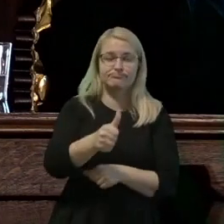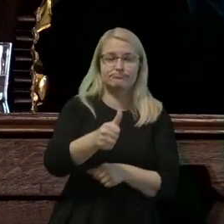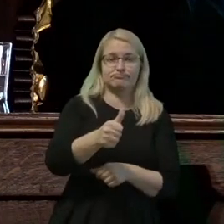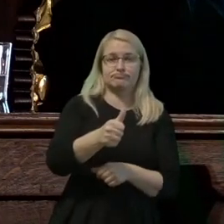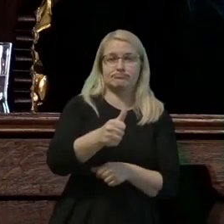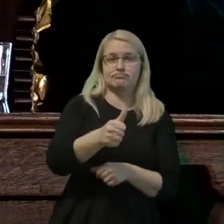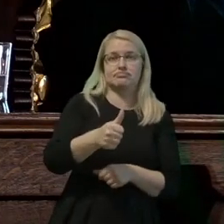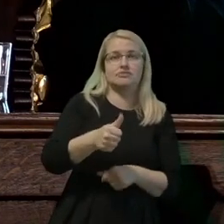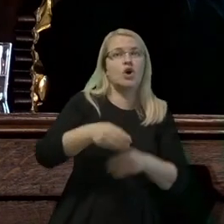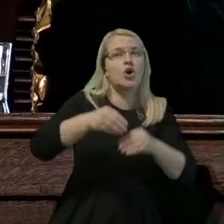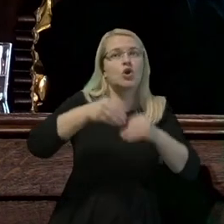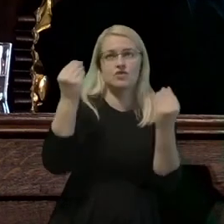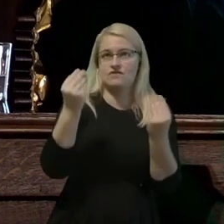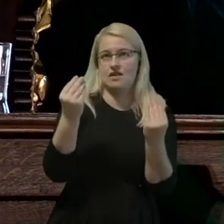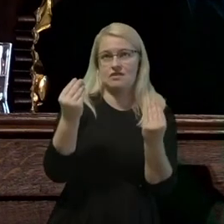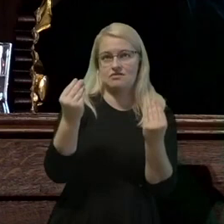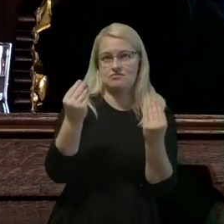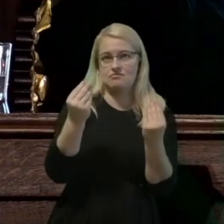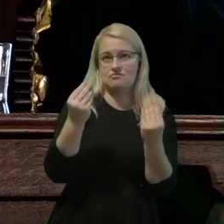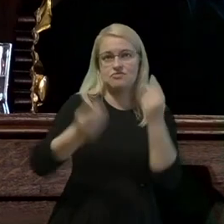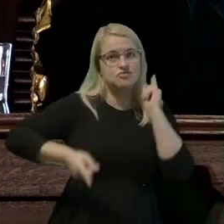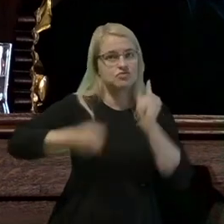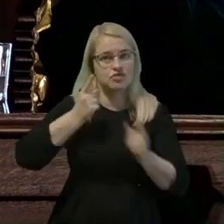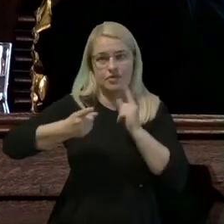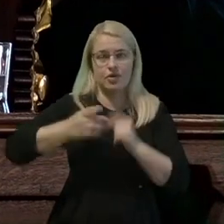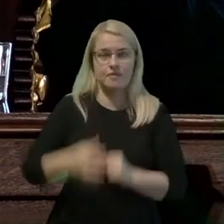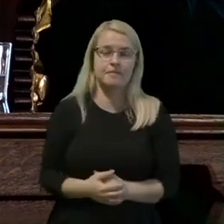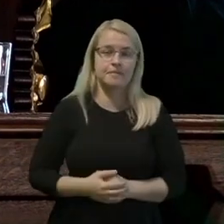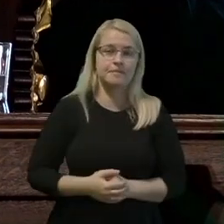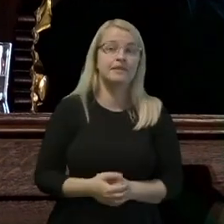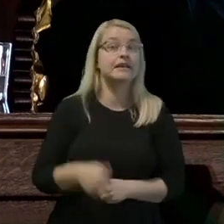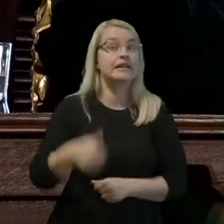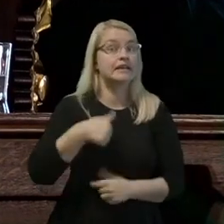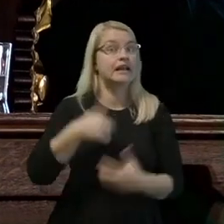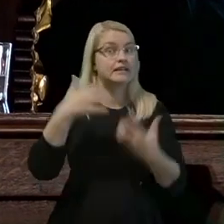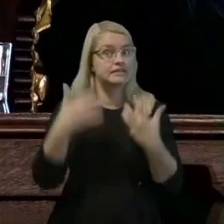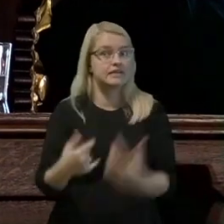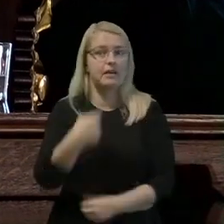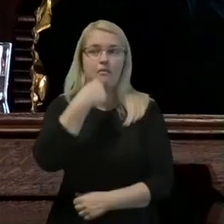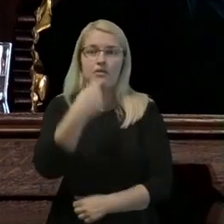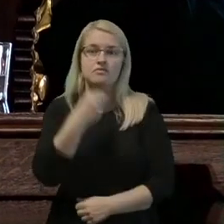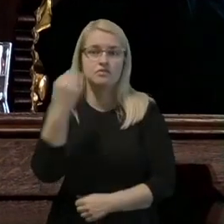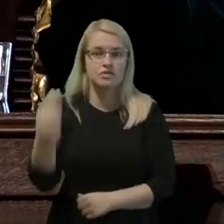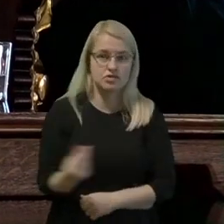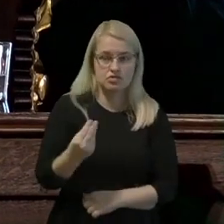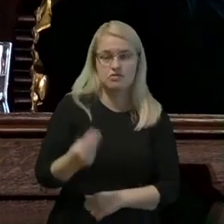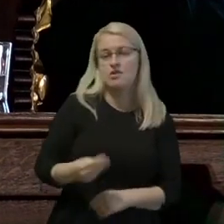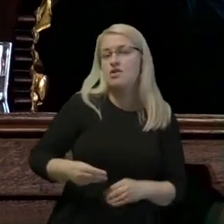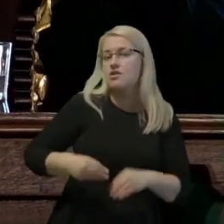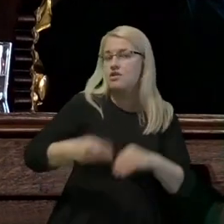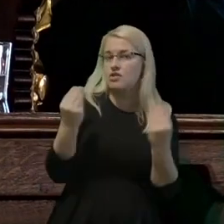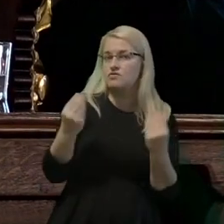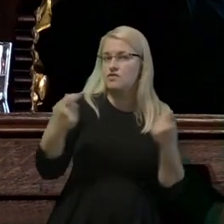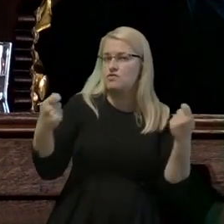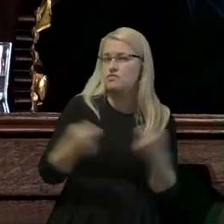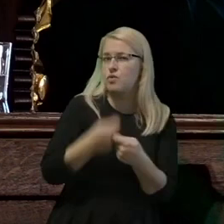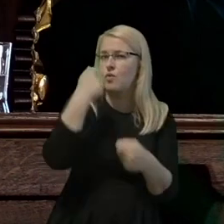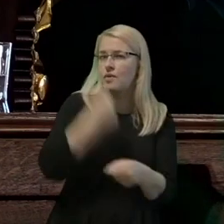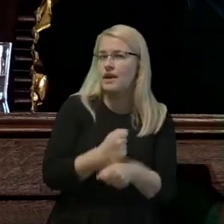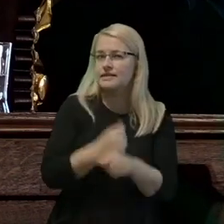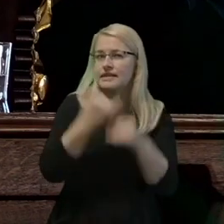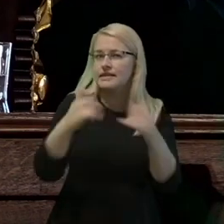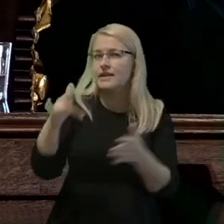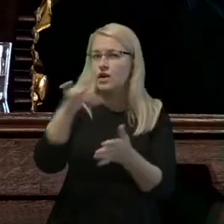nie rozwijałaby się tak dynamicznie. Chcę podkreślić, że rozwijamy również współpracę z innymi